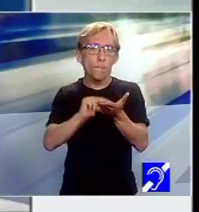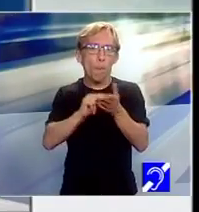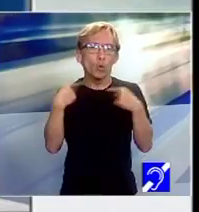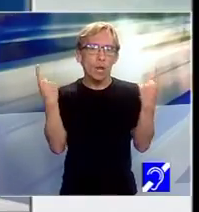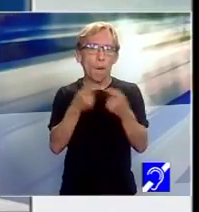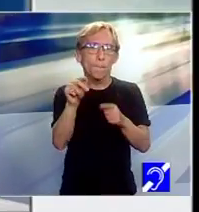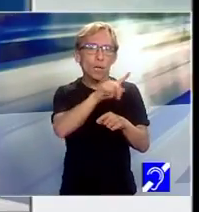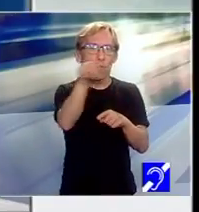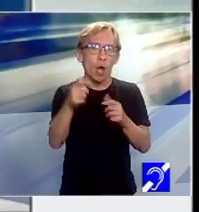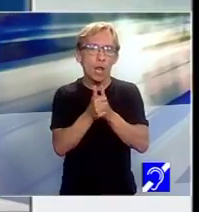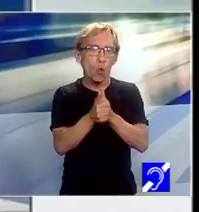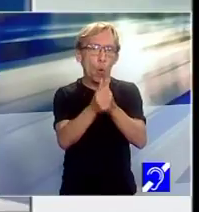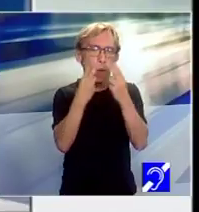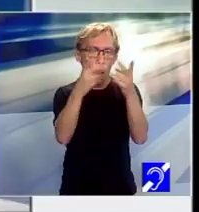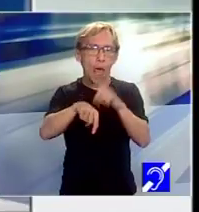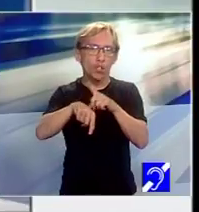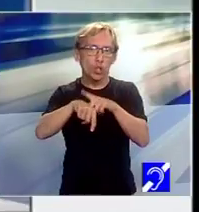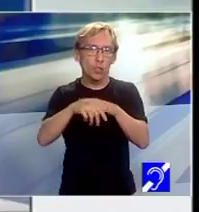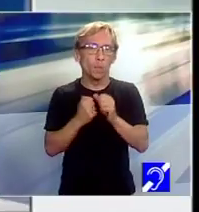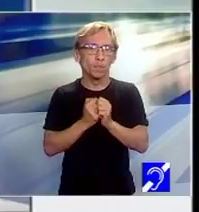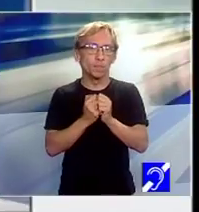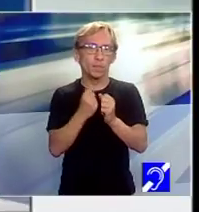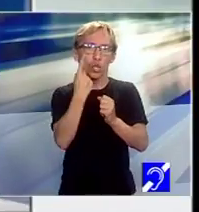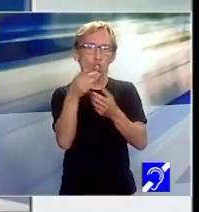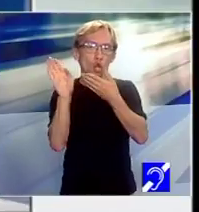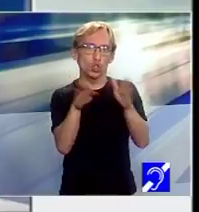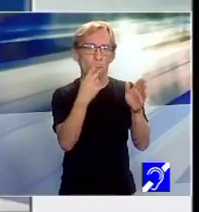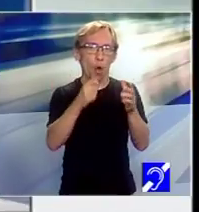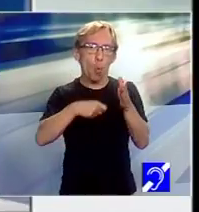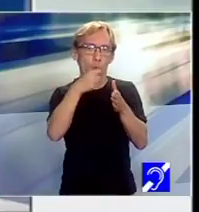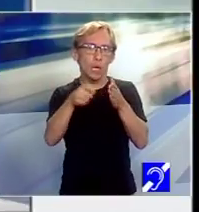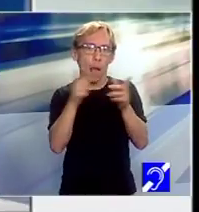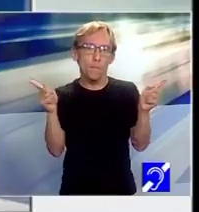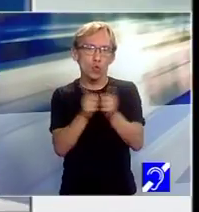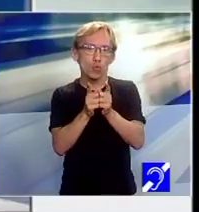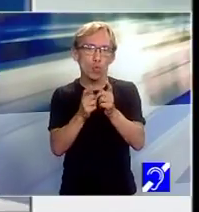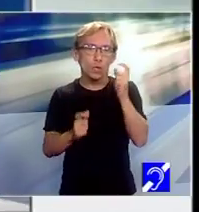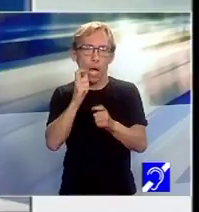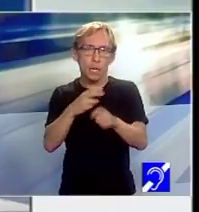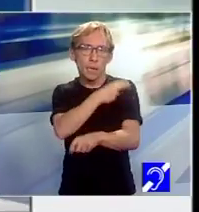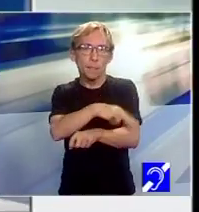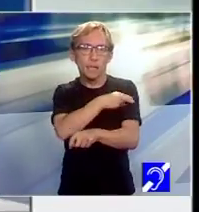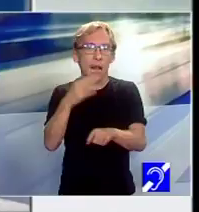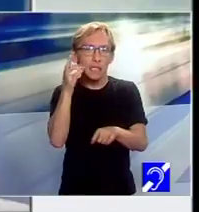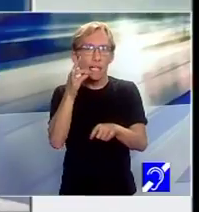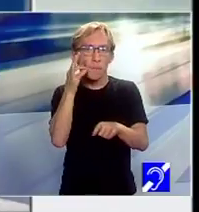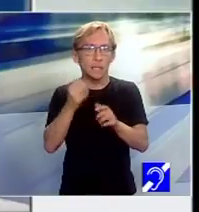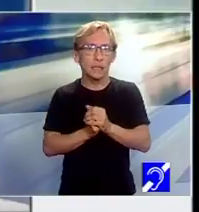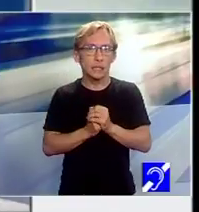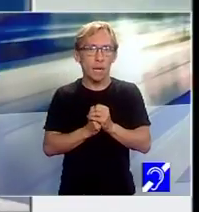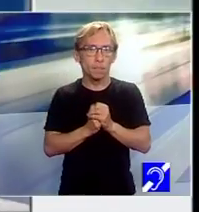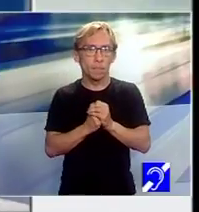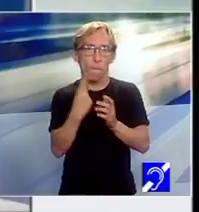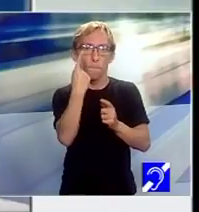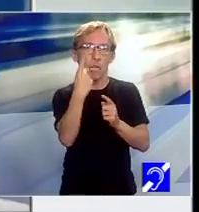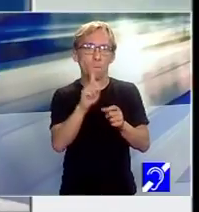pentru voi cei care ne urmăriți la această oră și începem cu un clip de prezentare a Spitalului Județean de Urgență Bistrița, primul subiect pe care vi-l propunem